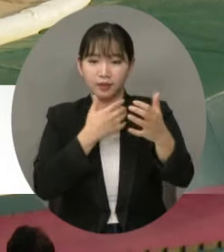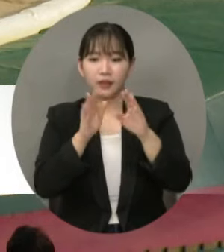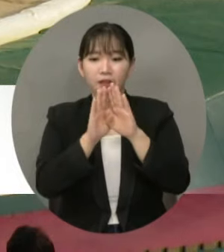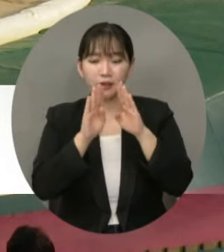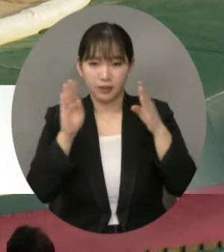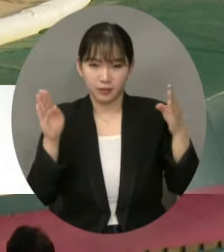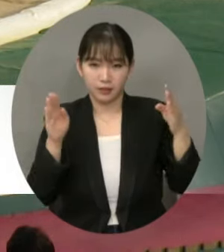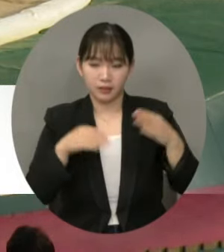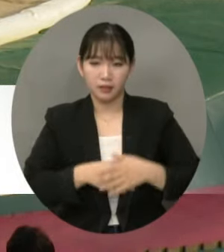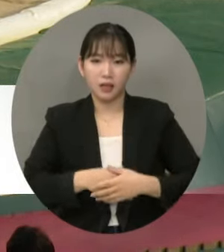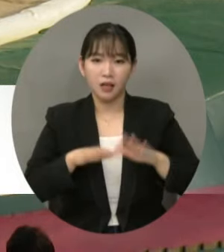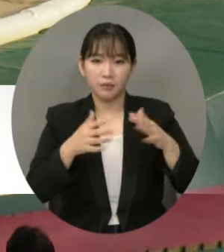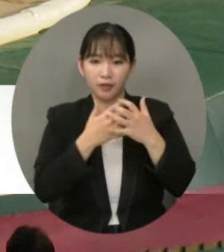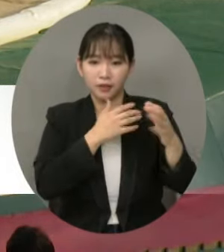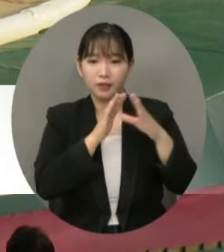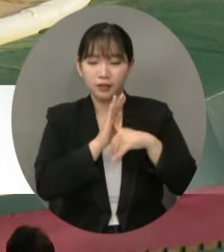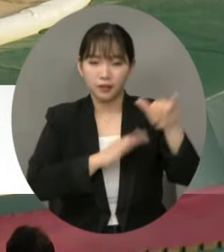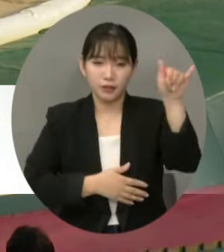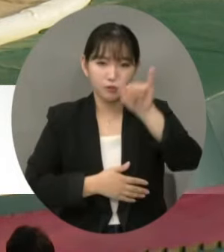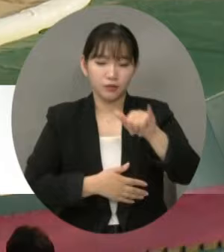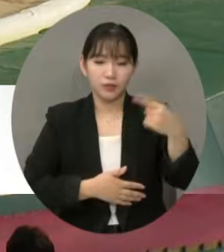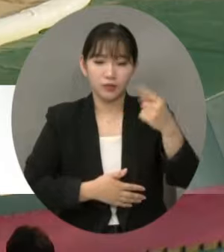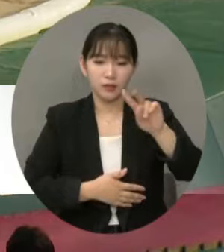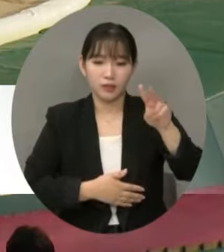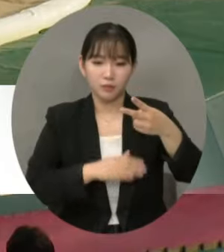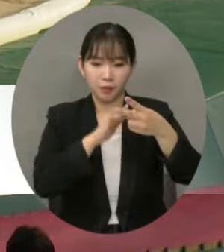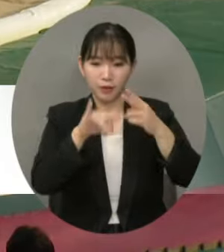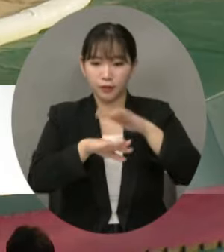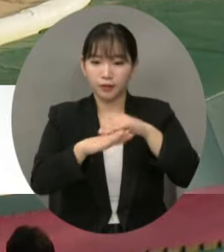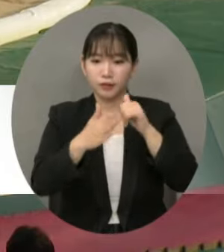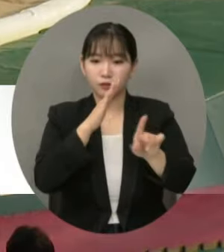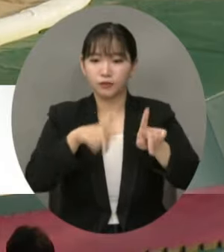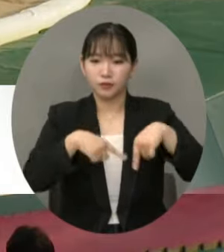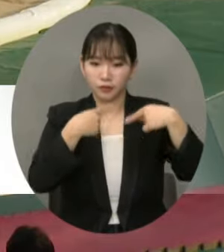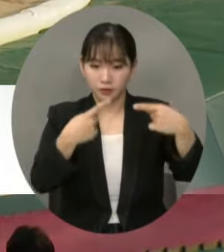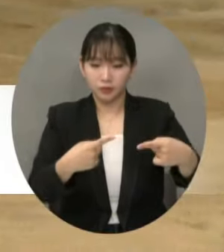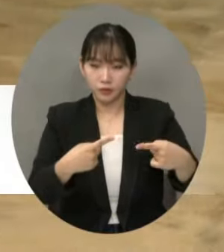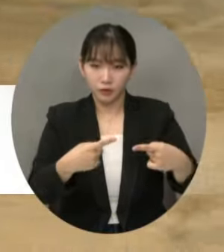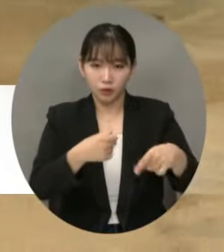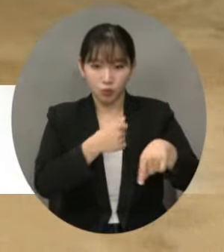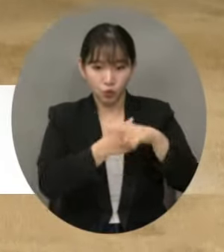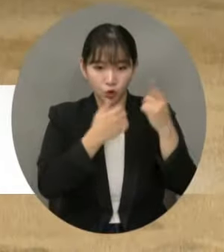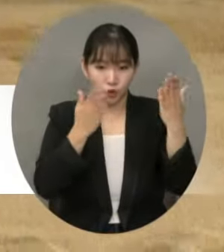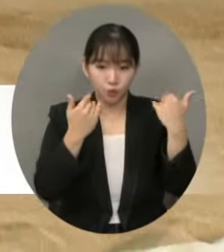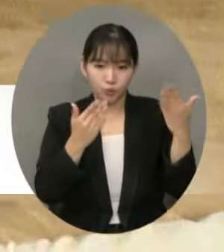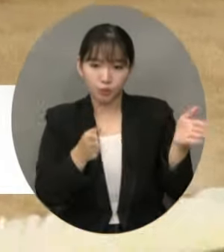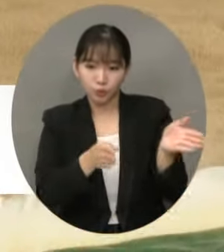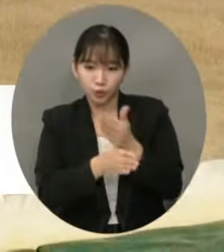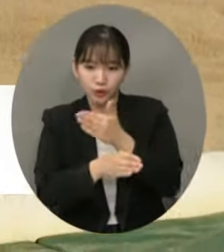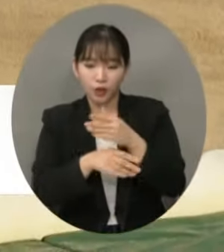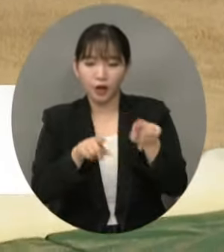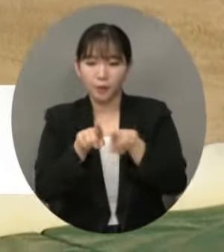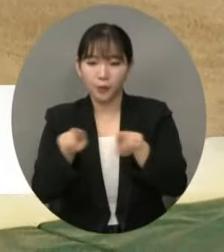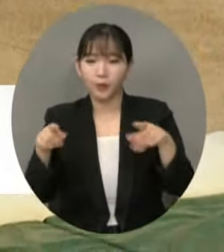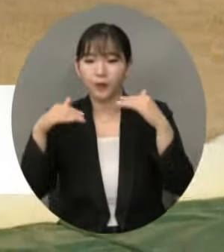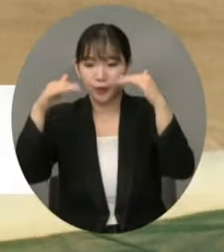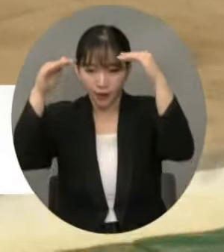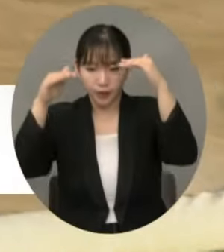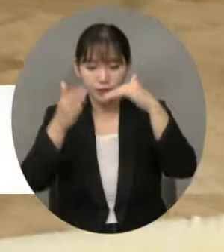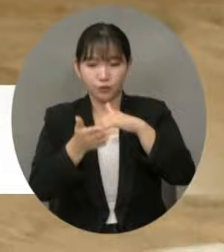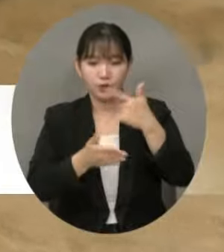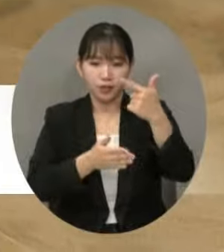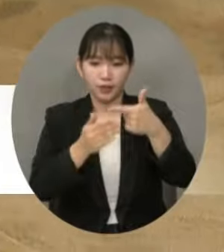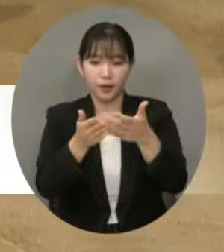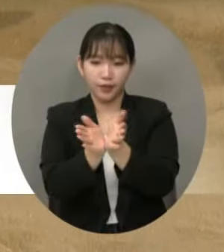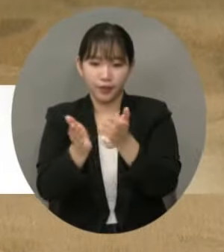개최합니다. 이번 대회는 전국에서 1,200여 명의 선수단이 참가해 초등부부터 일반부까지 6개 부분으로